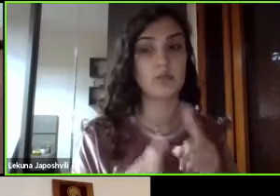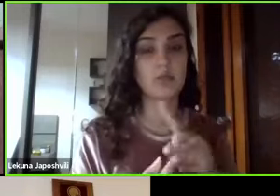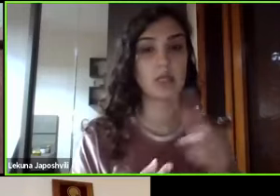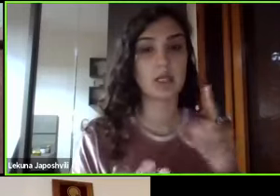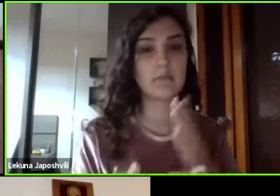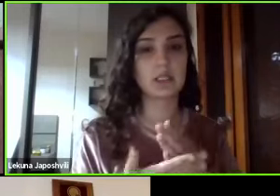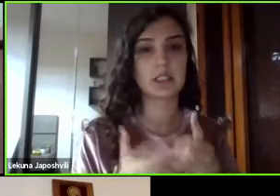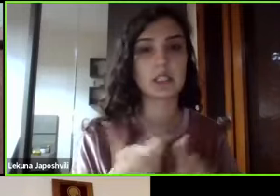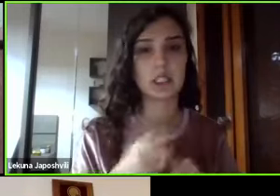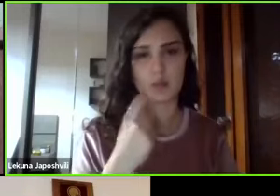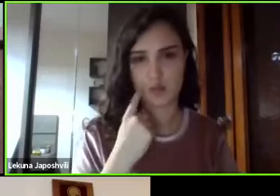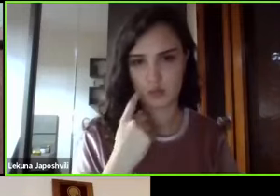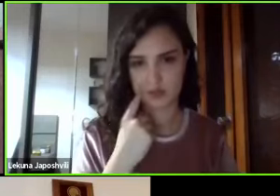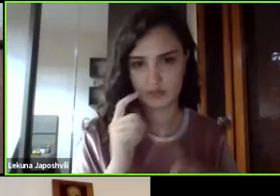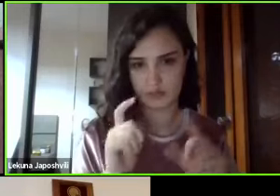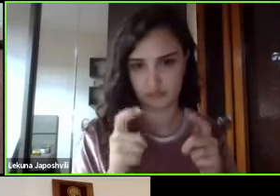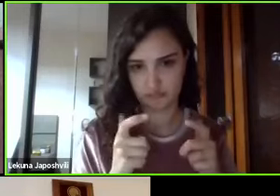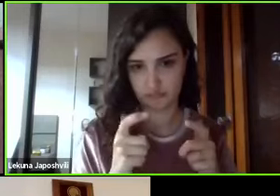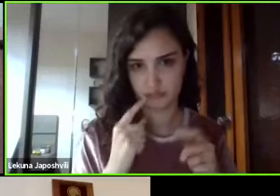ძალიან მორცხვი.